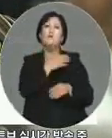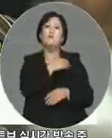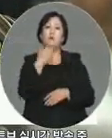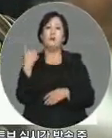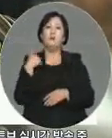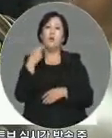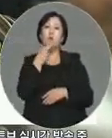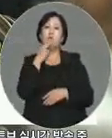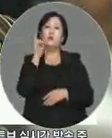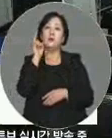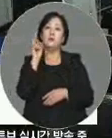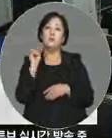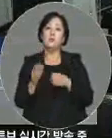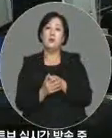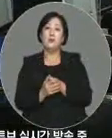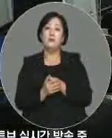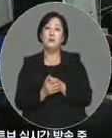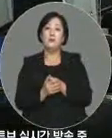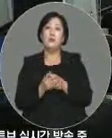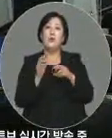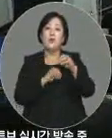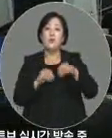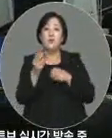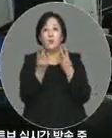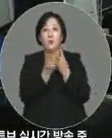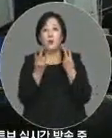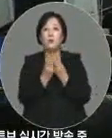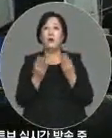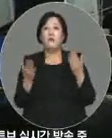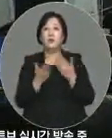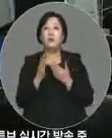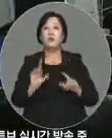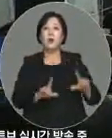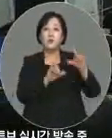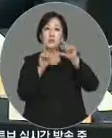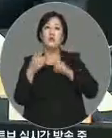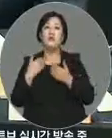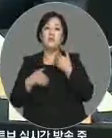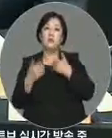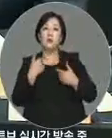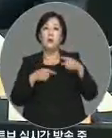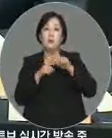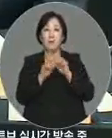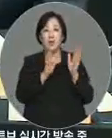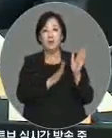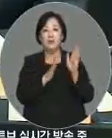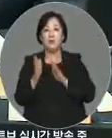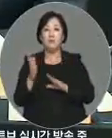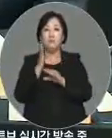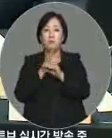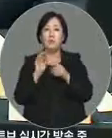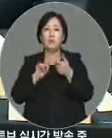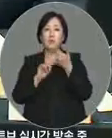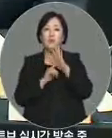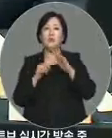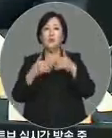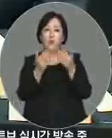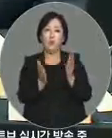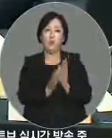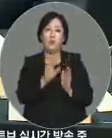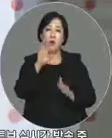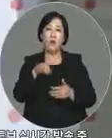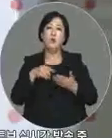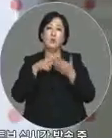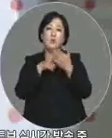풍부함도 좀 없는 것 같습니다. 대안으로 일가 주거, 즐거움을 함께 제공하는 이른바 직주라 공간 조성이